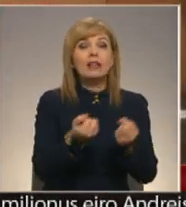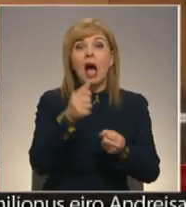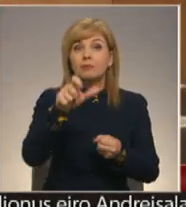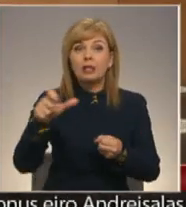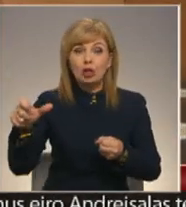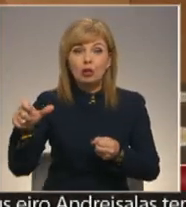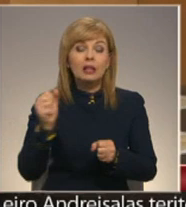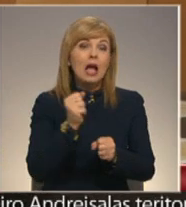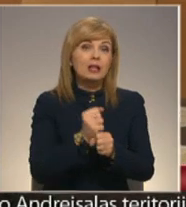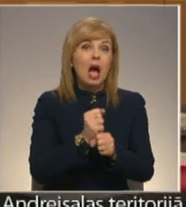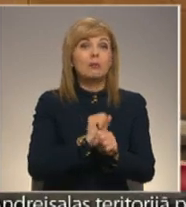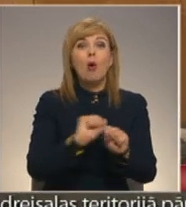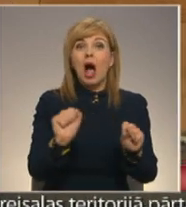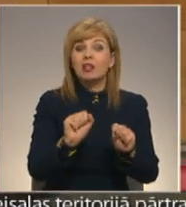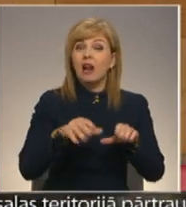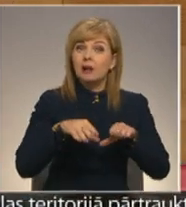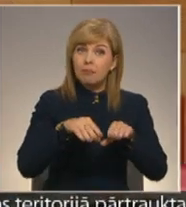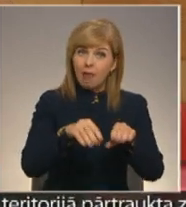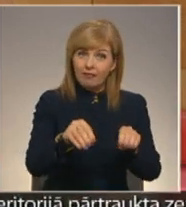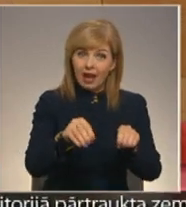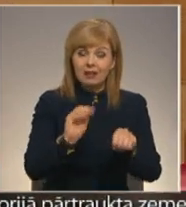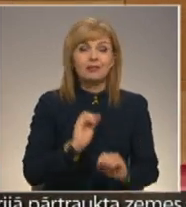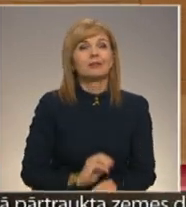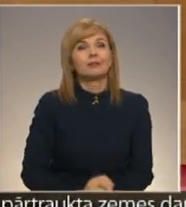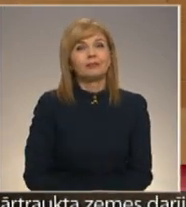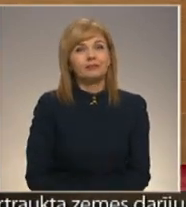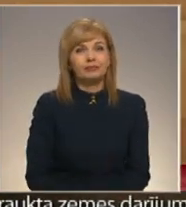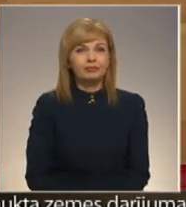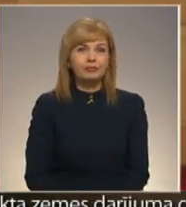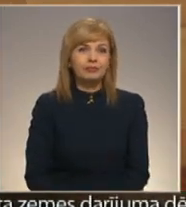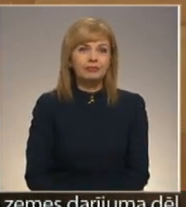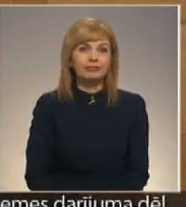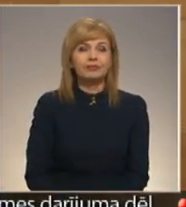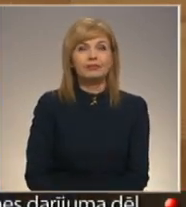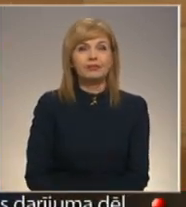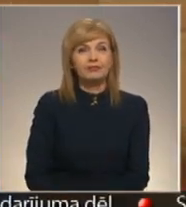skaitu, lai darbu varētu padarīt ātrāk. Ilvene Feldalāns Peršavits, Skrundas televīzija.